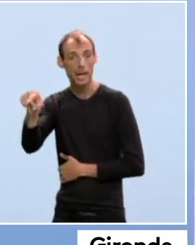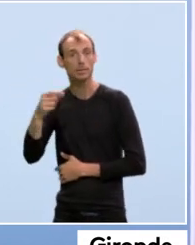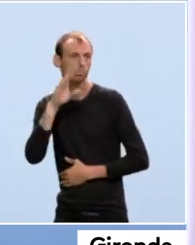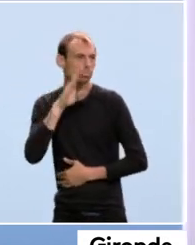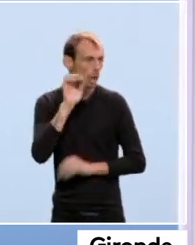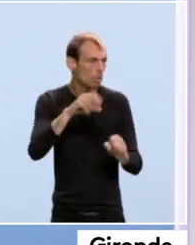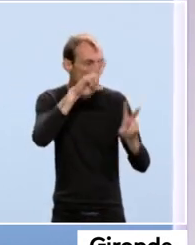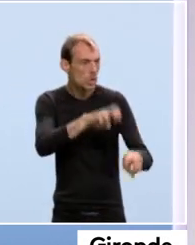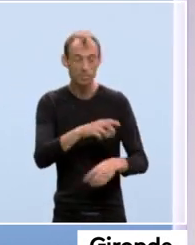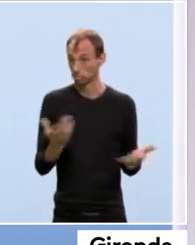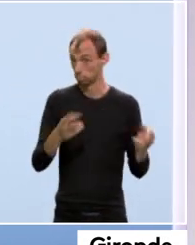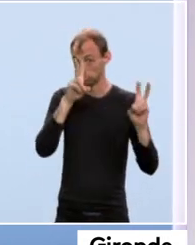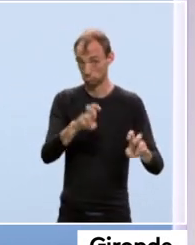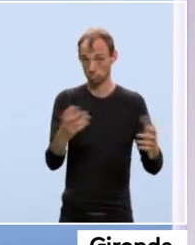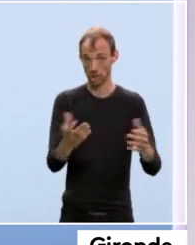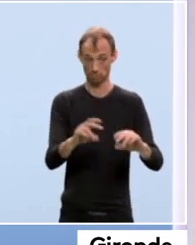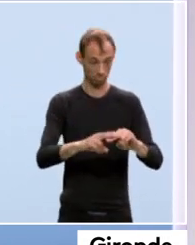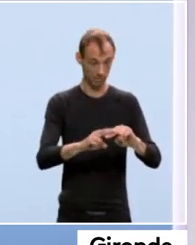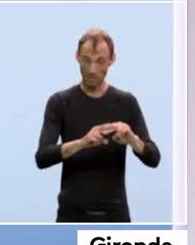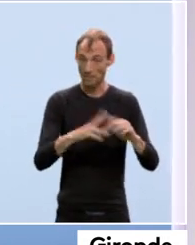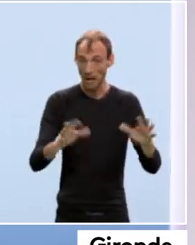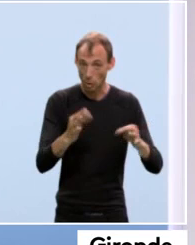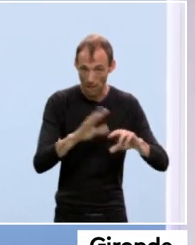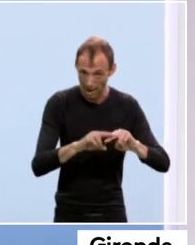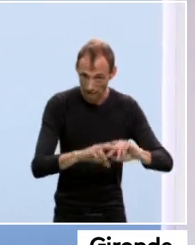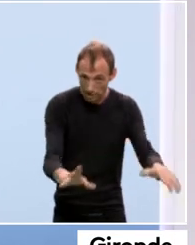la haine de l'autre qui sont mais évidemment